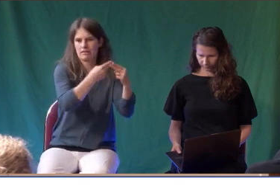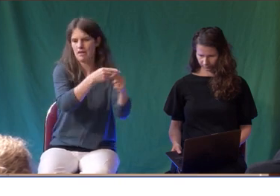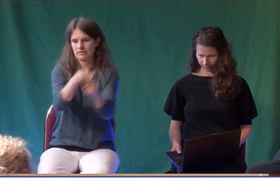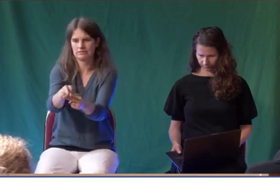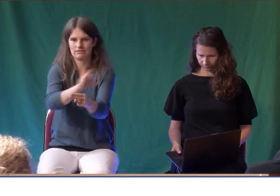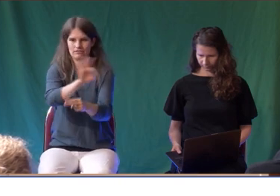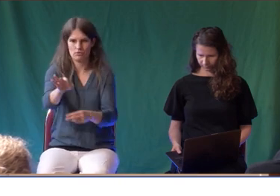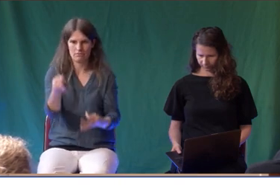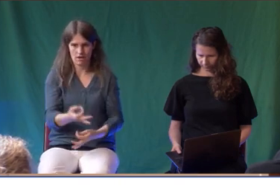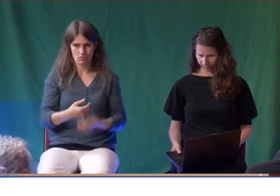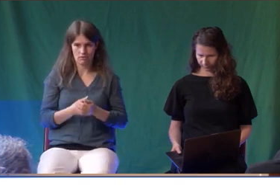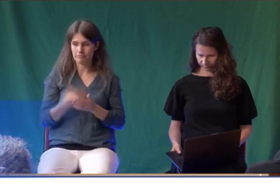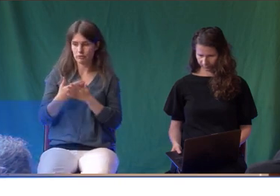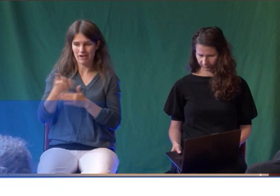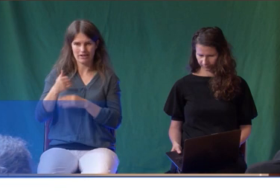Ihr Angebot